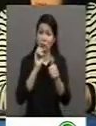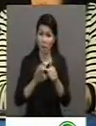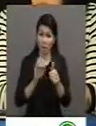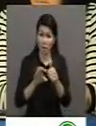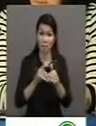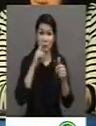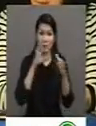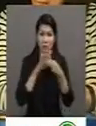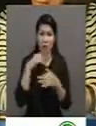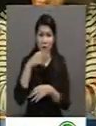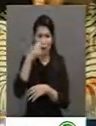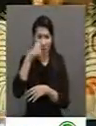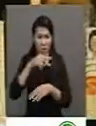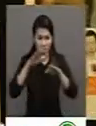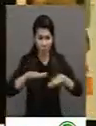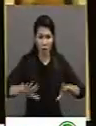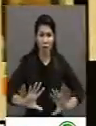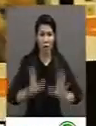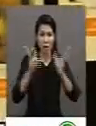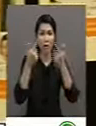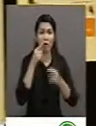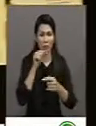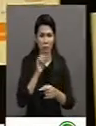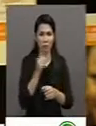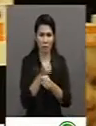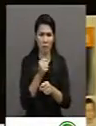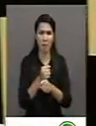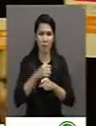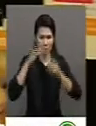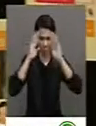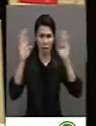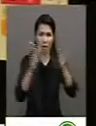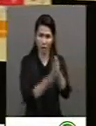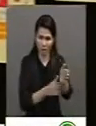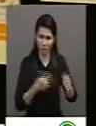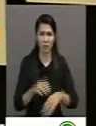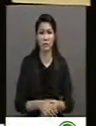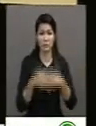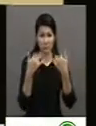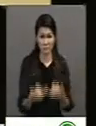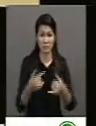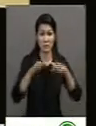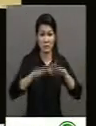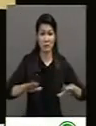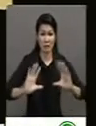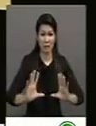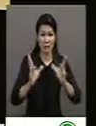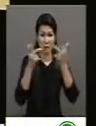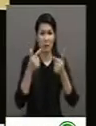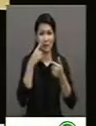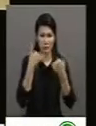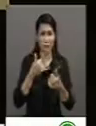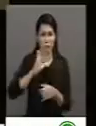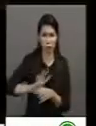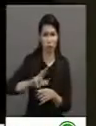ถึงการติดตามเด็กหายจากการทำงานเกี่ยวกับเรื่องนี้มานานแม้วันนี้สถานการณ์เด็กหายจะมีแนวโน้ม